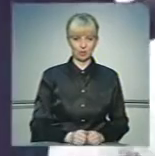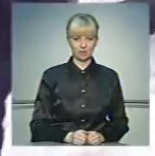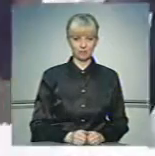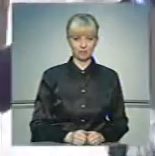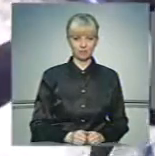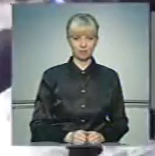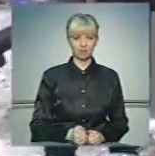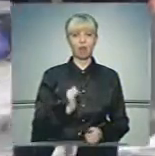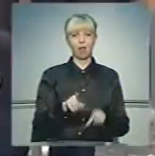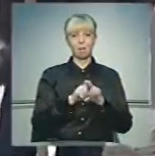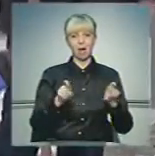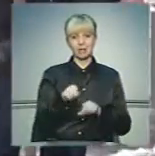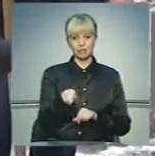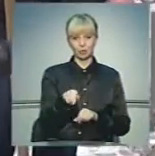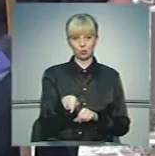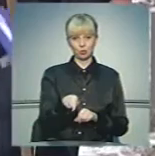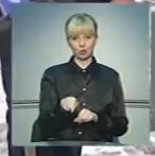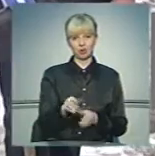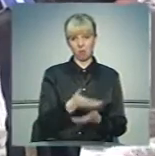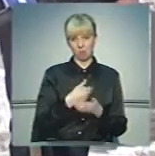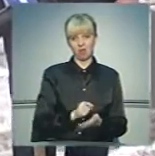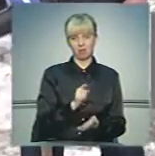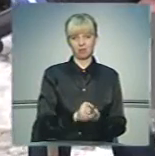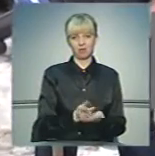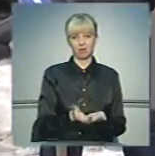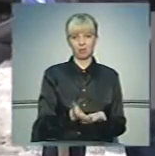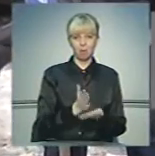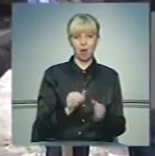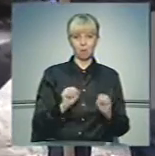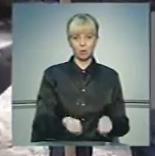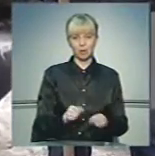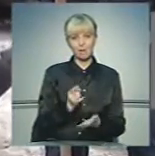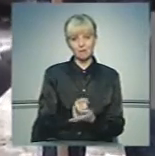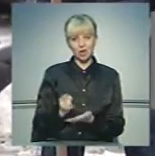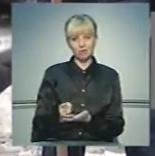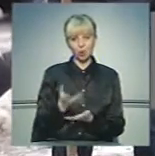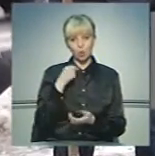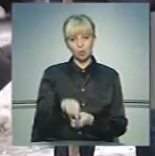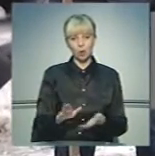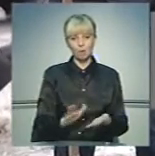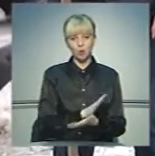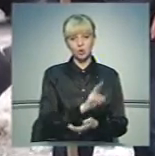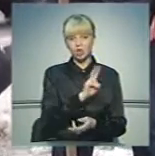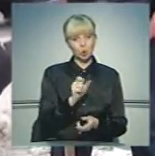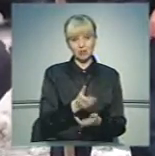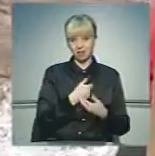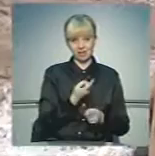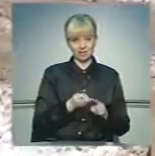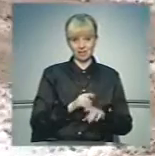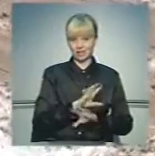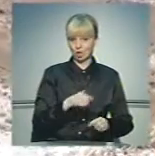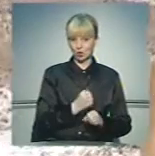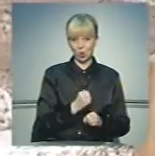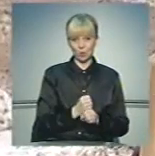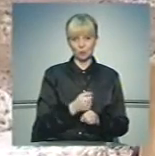Так? Наш магазин тут. Ми маємо можливість припаркуватися, коли тут почищено, але ніхто за нас це не зробить. Ми вже